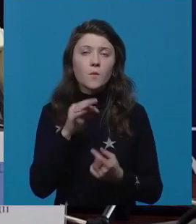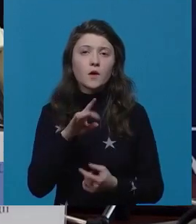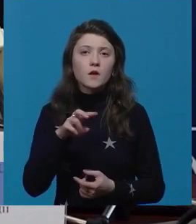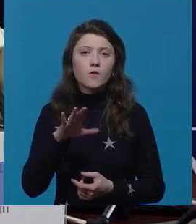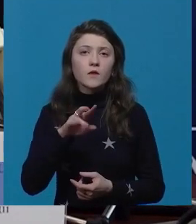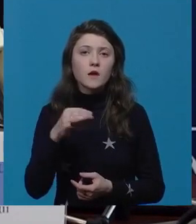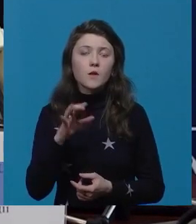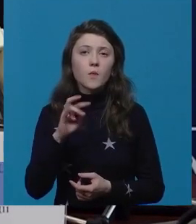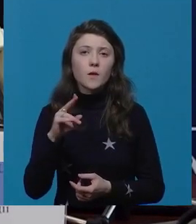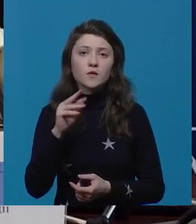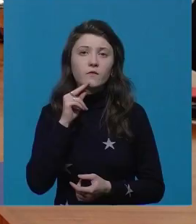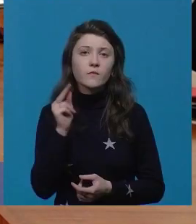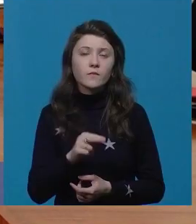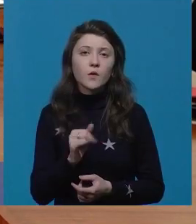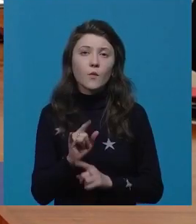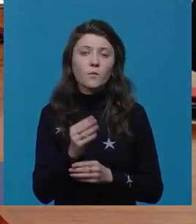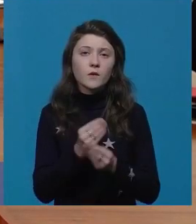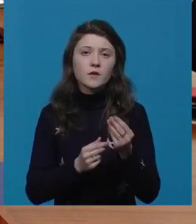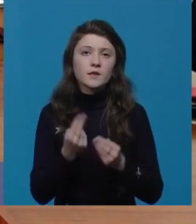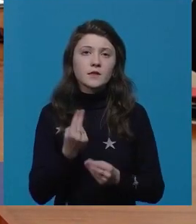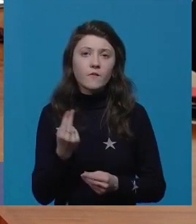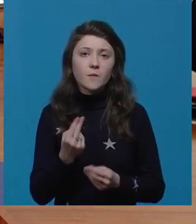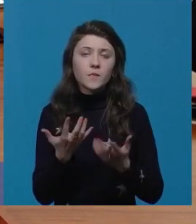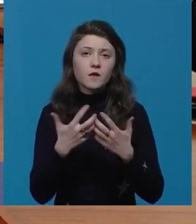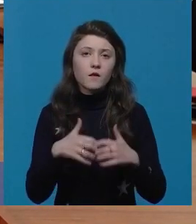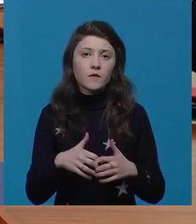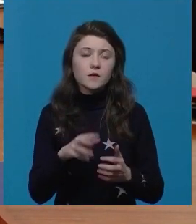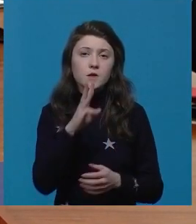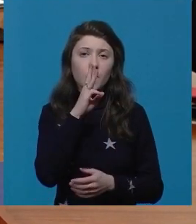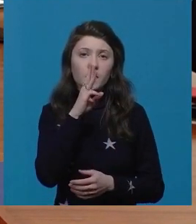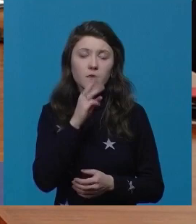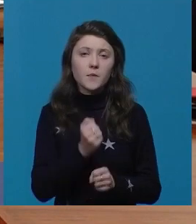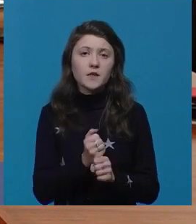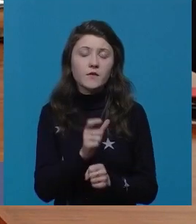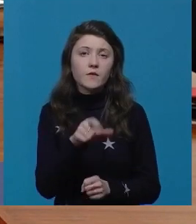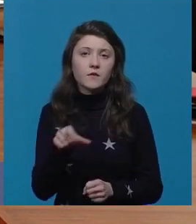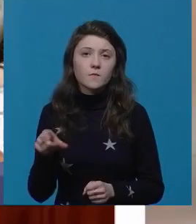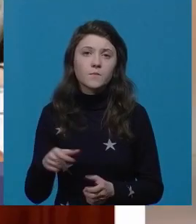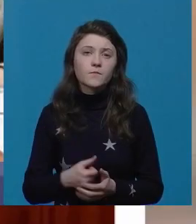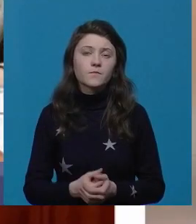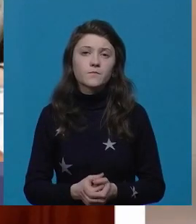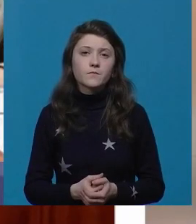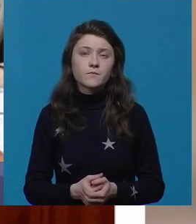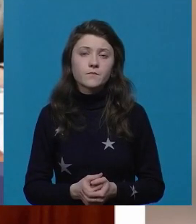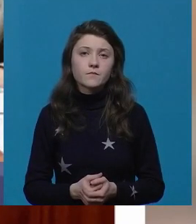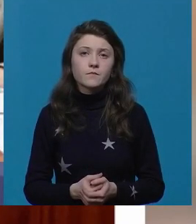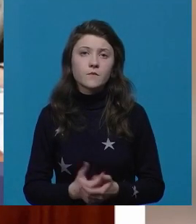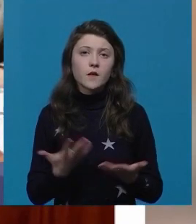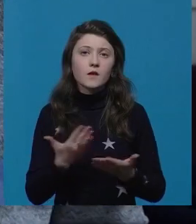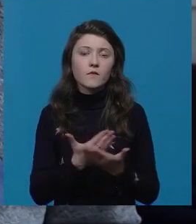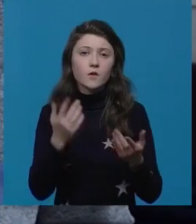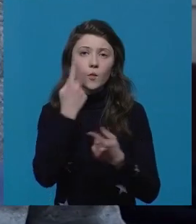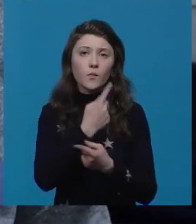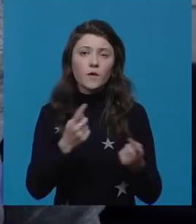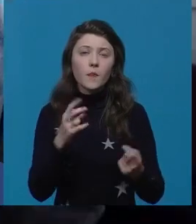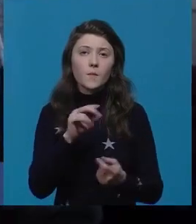Бунечко звинуватив у маніпуляції цифрами нарахування заробітної платні працівникам апарату облдержадміністрації, які він оприлюднив на порталі.